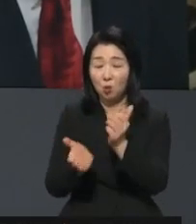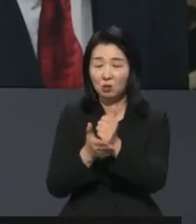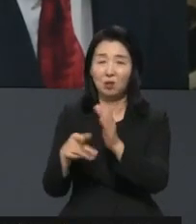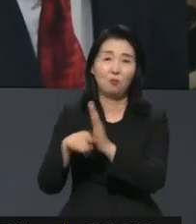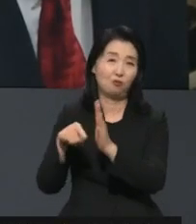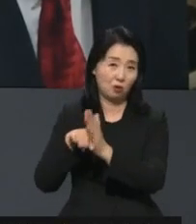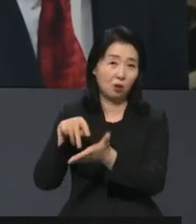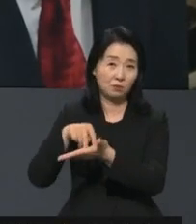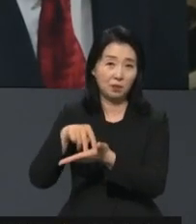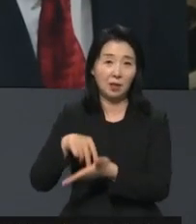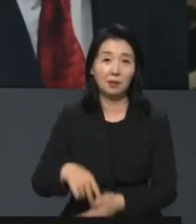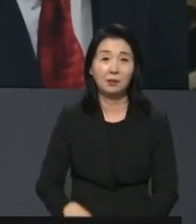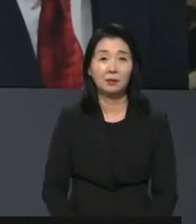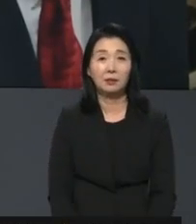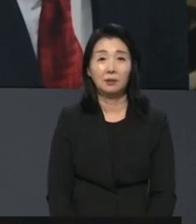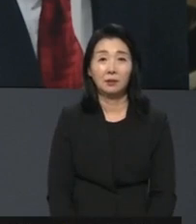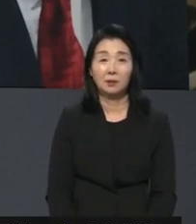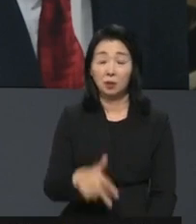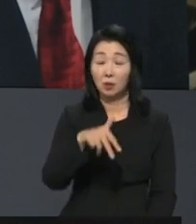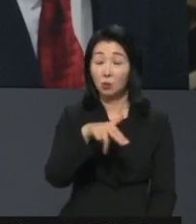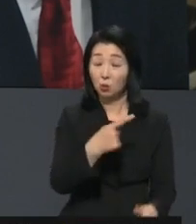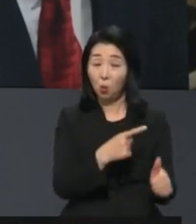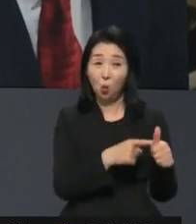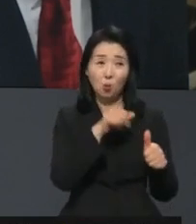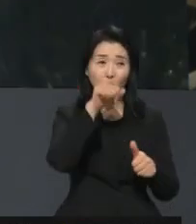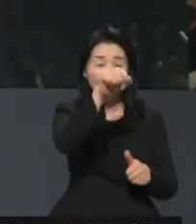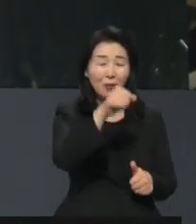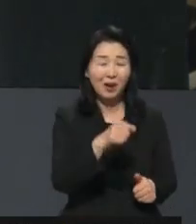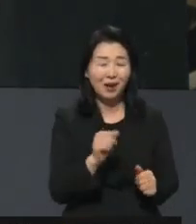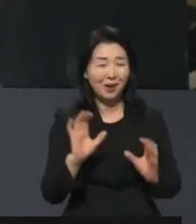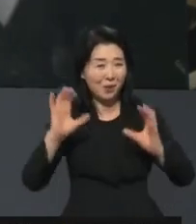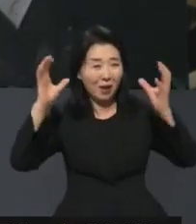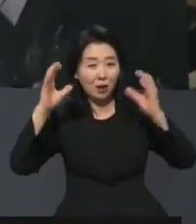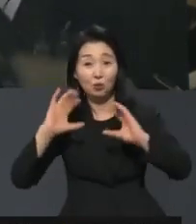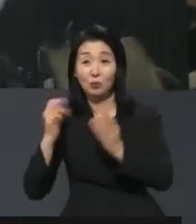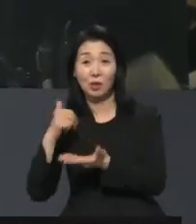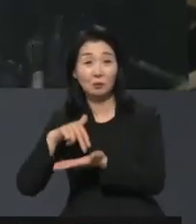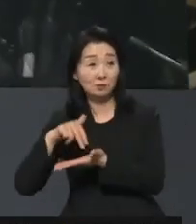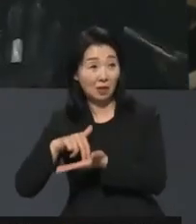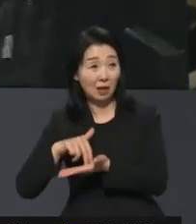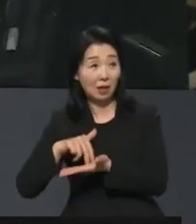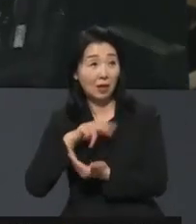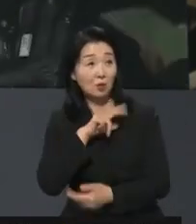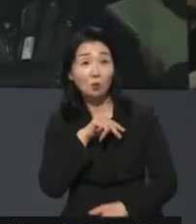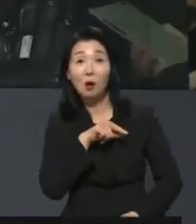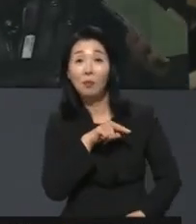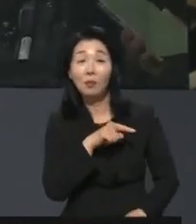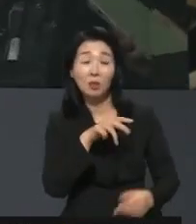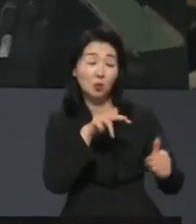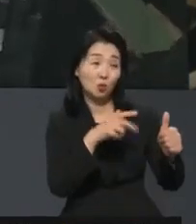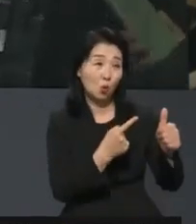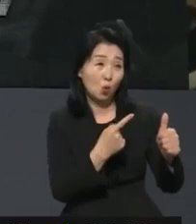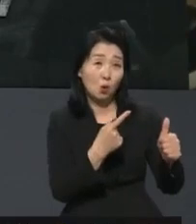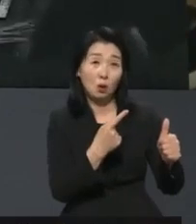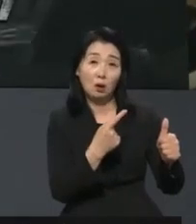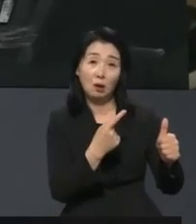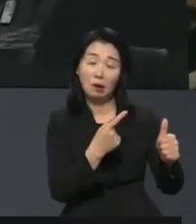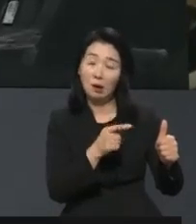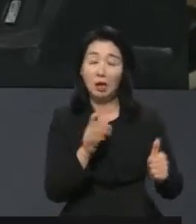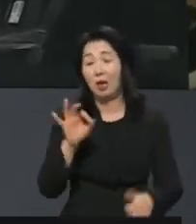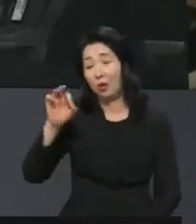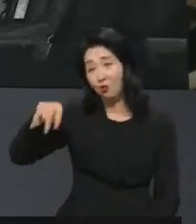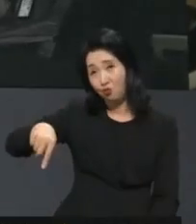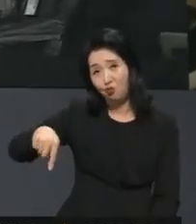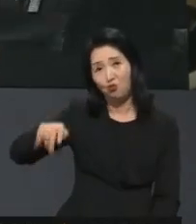입장을 드러낸 바가 있죠. 조 전 장관의 출마를 은근히 반겼던 국민의힘 의원들은 우 전 수석의 출마에 선을